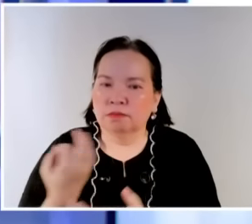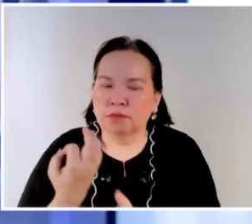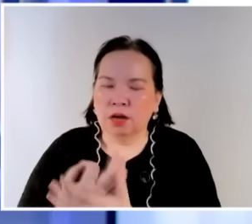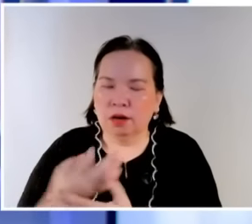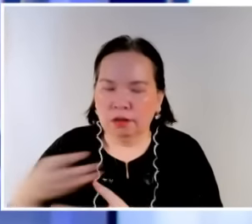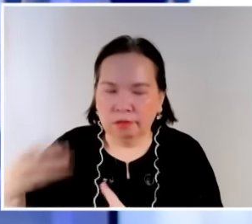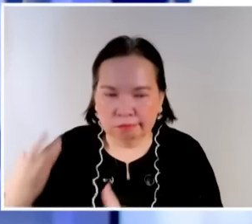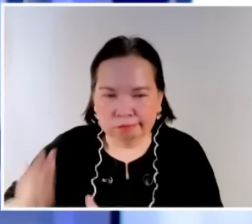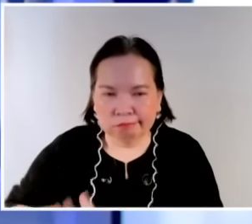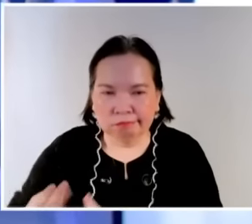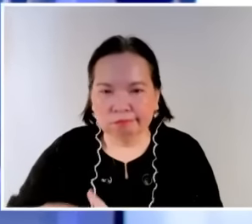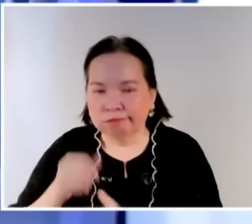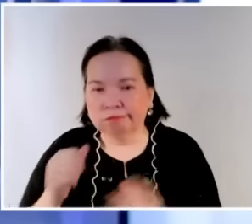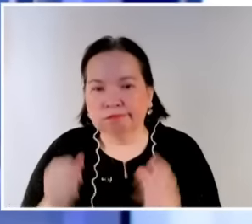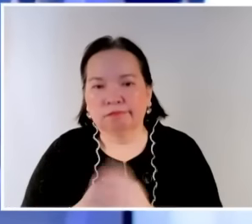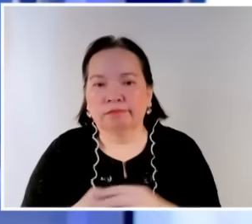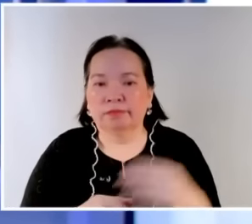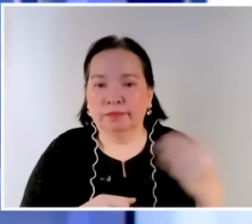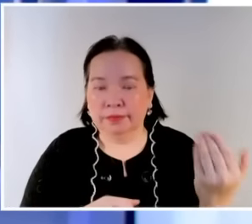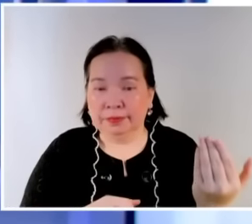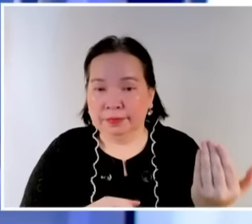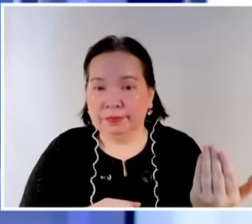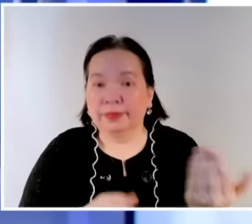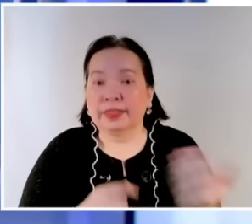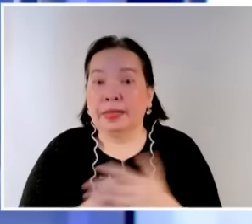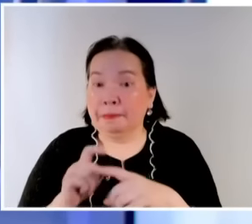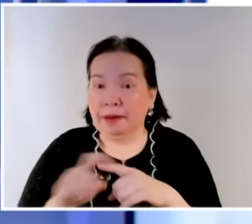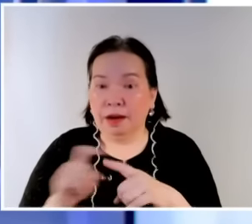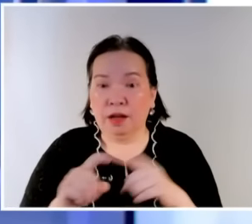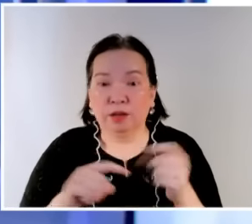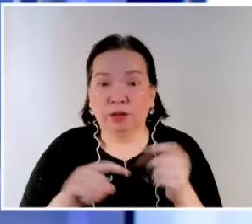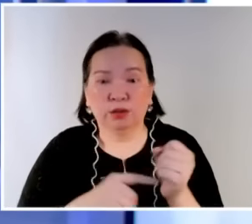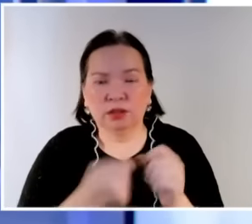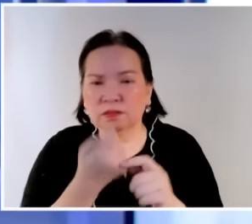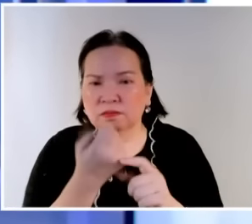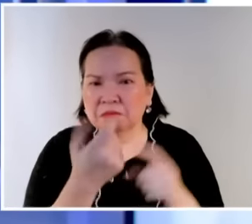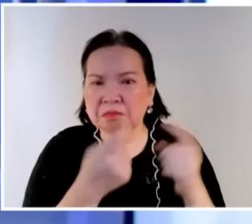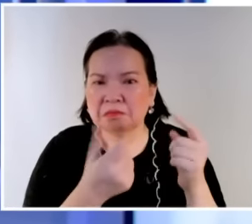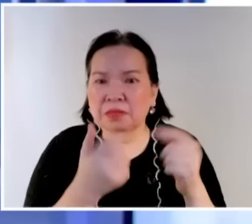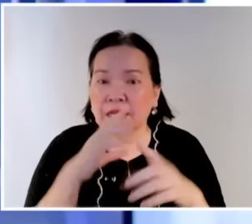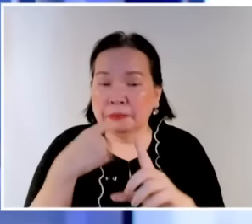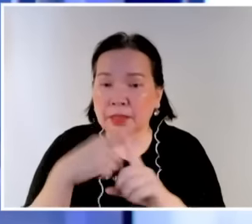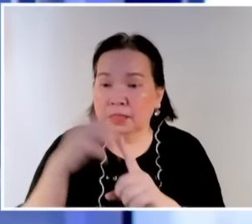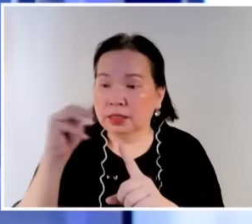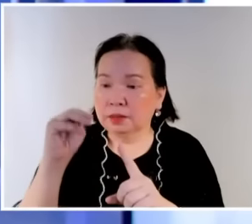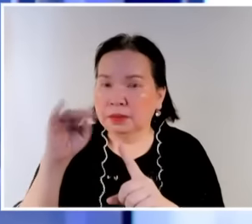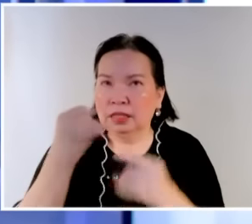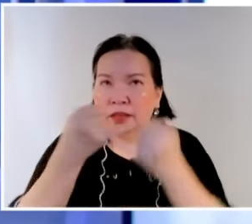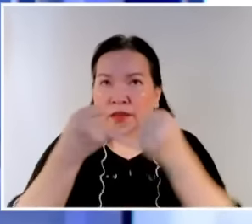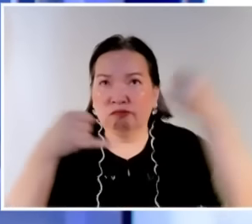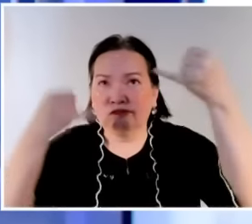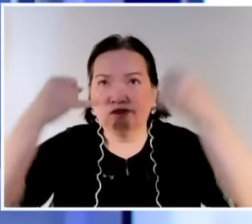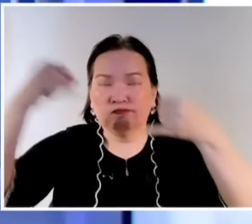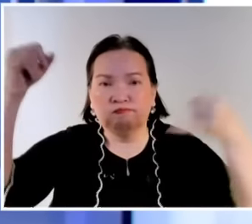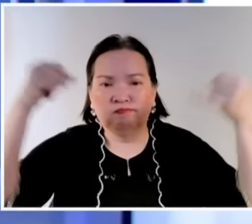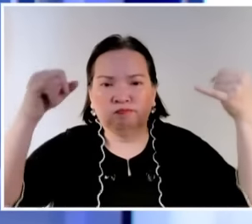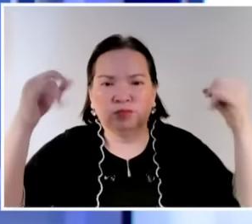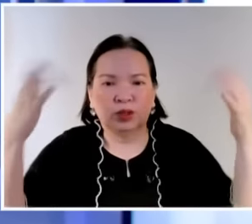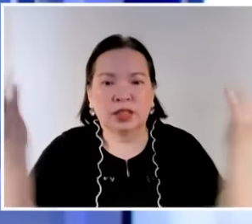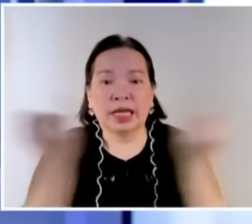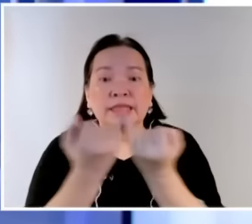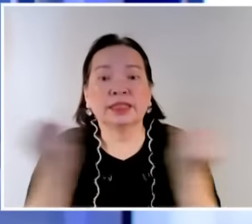Nagsimula ng tanggalin ng Meralco at ng MMDA ang mga salasalabat na kawad sa mga poste sa Intramuros,